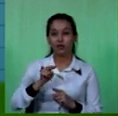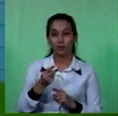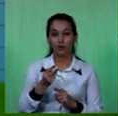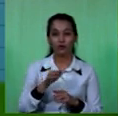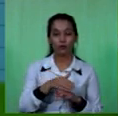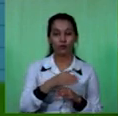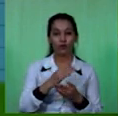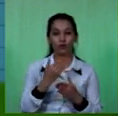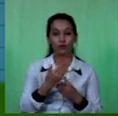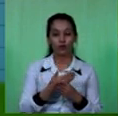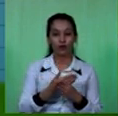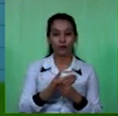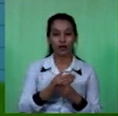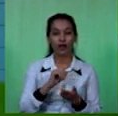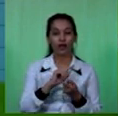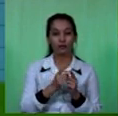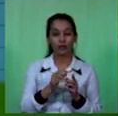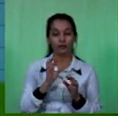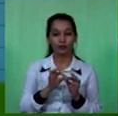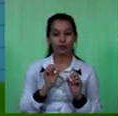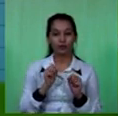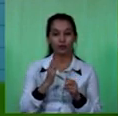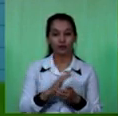tekshirib olamiz. Xuddi shunday qildingizmi?